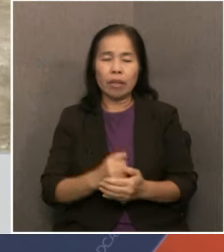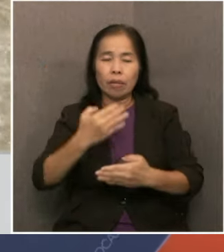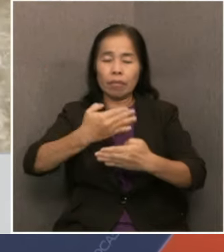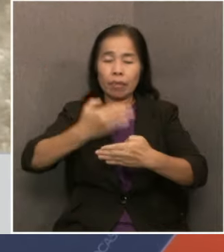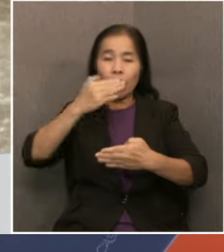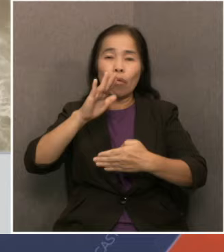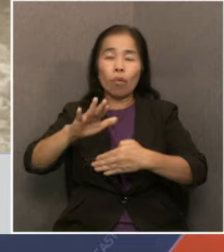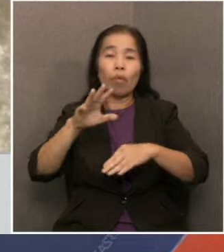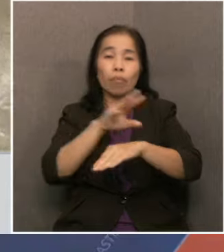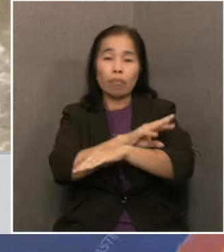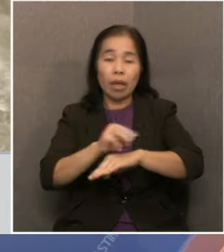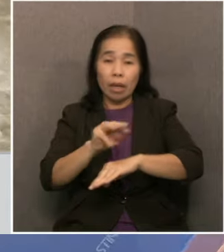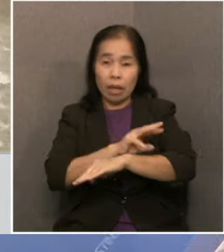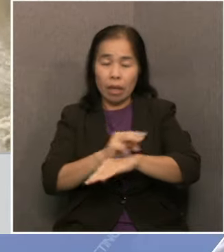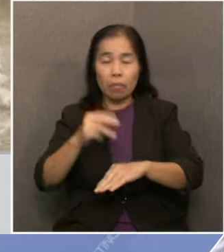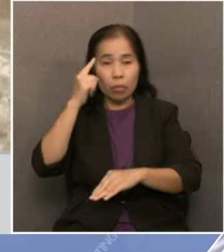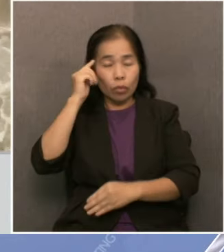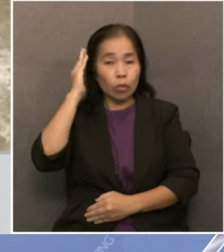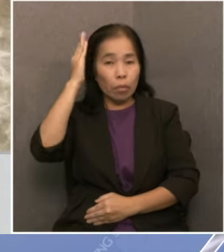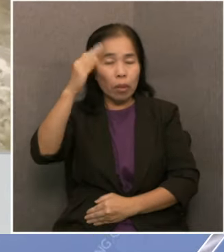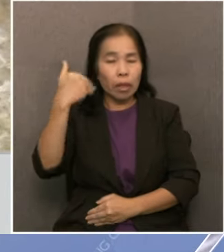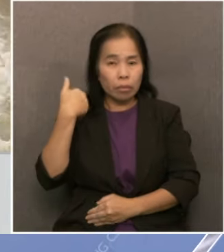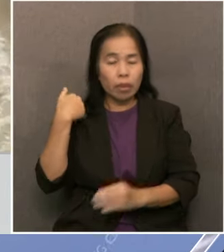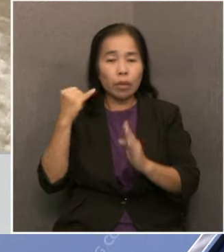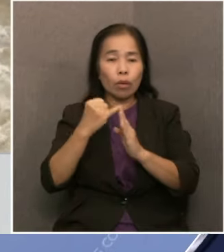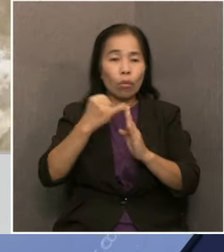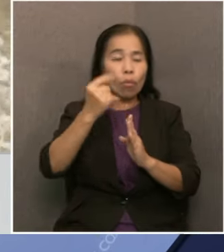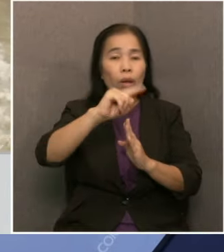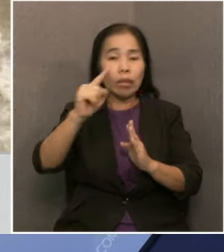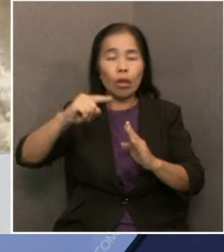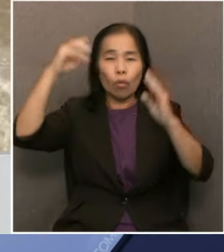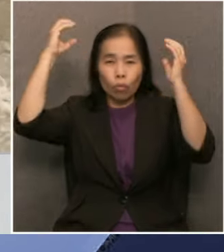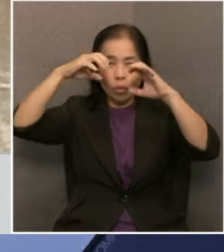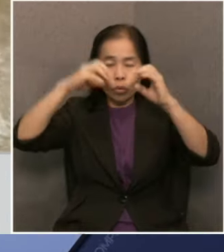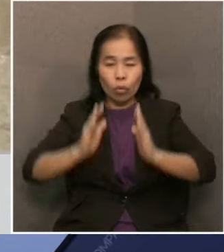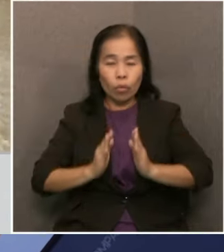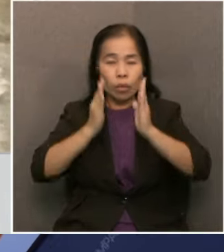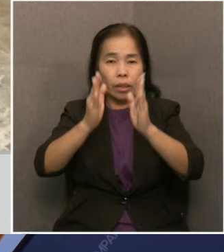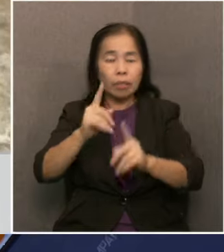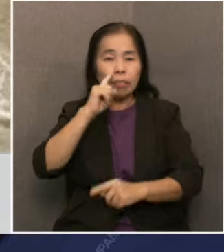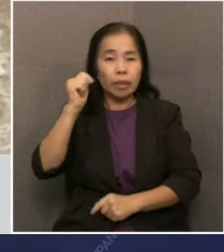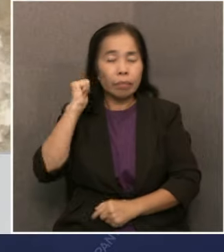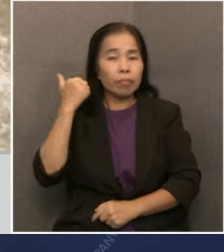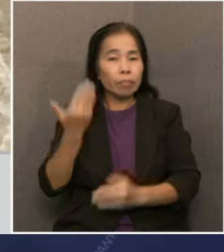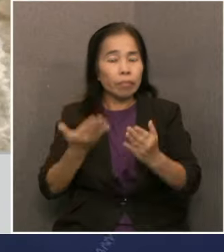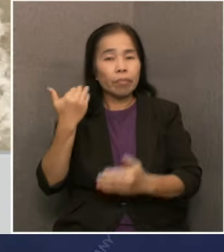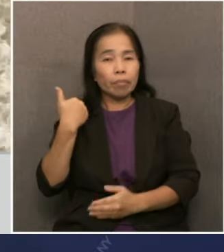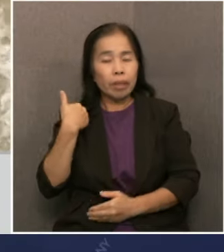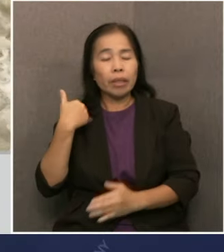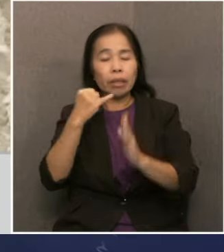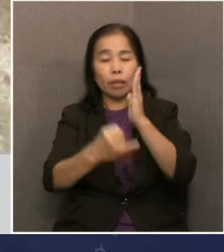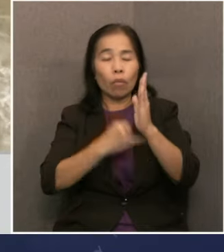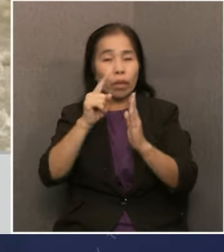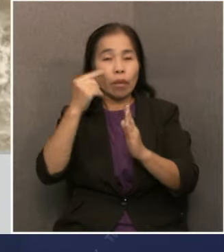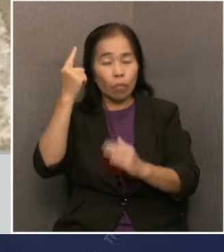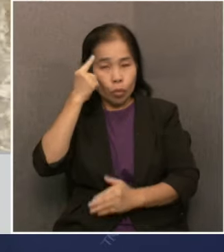คามมีโอกาสไหมคะ มีจัหวดไหนที่ฐ ernst Melanieพิศทอาจจะมีอางเก็บน